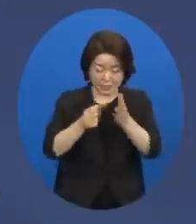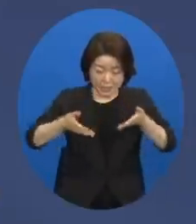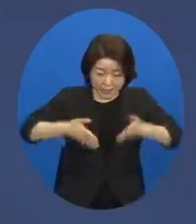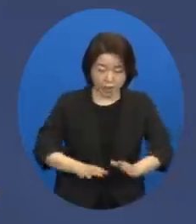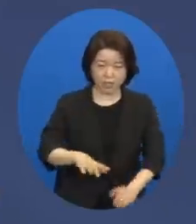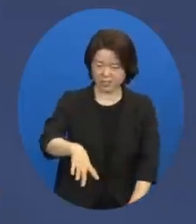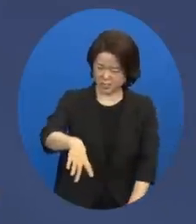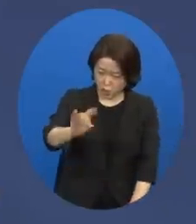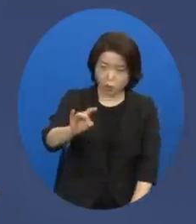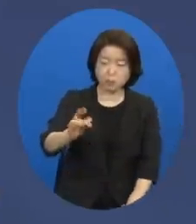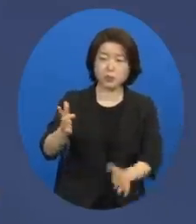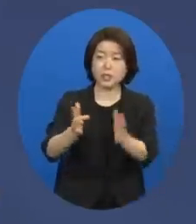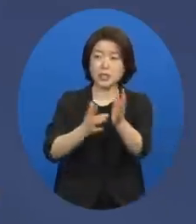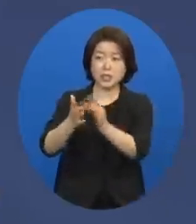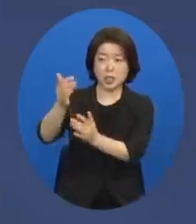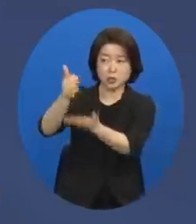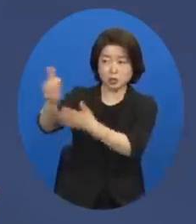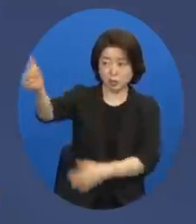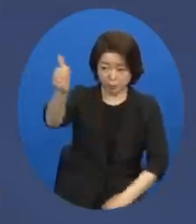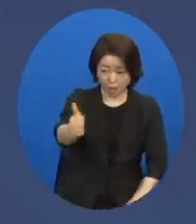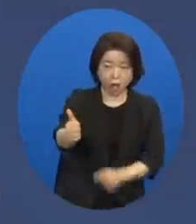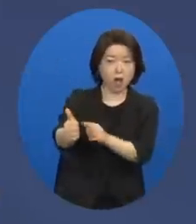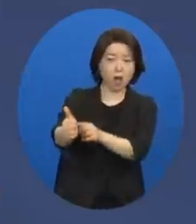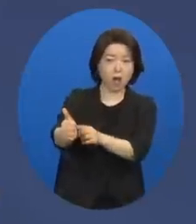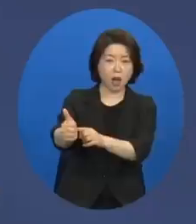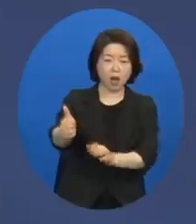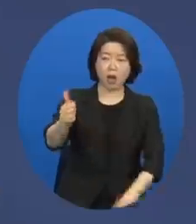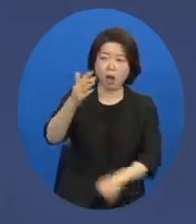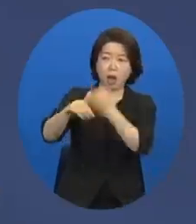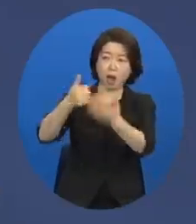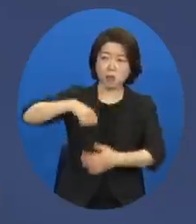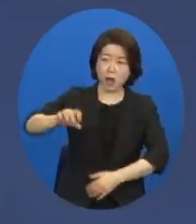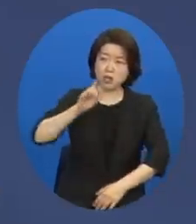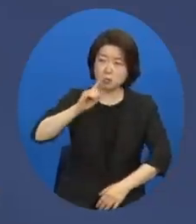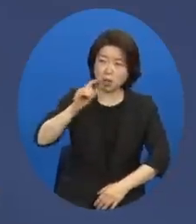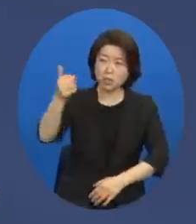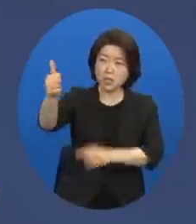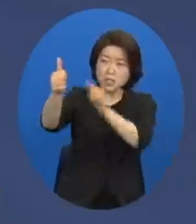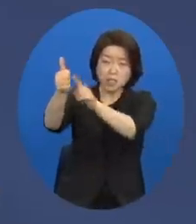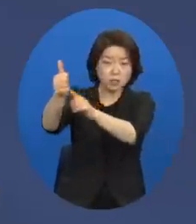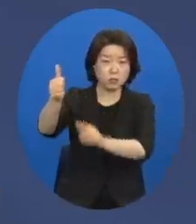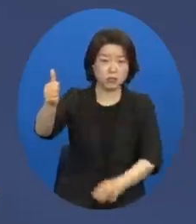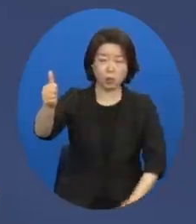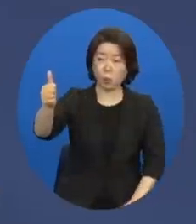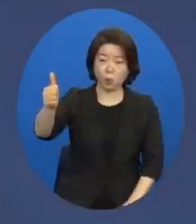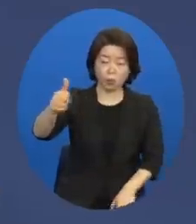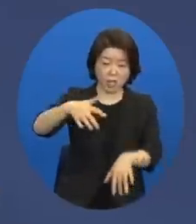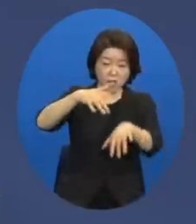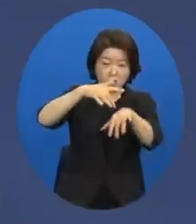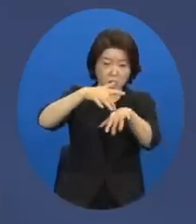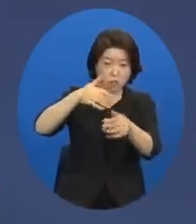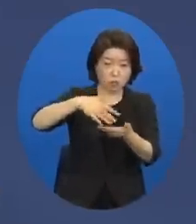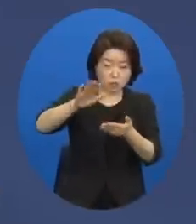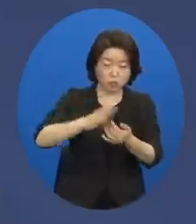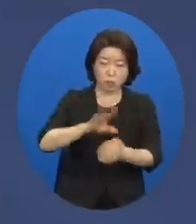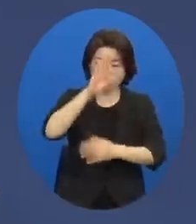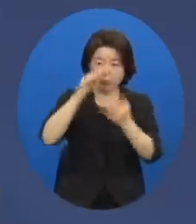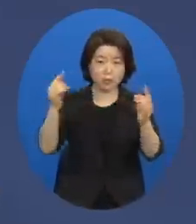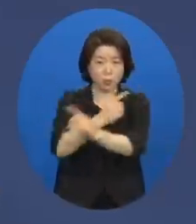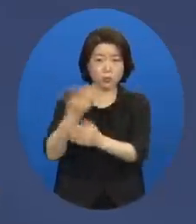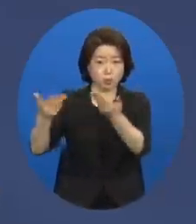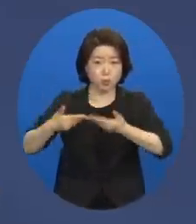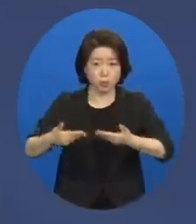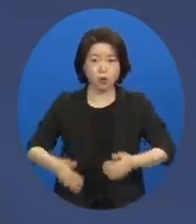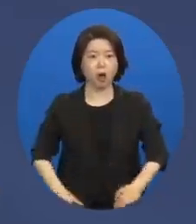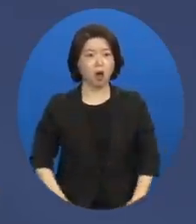처음으로 예수라고 하는 분이 나타났다는데 하나님 아들이라고 말하는 그분이 귀신도 쫓아내고 병자들을 고친다는데